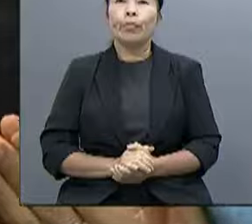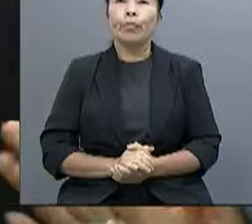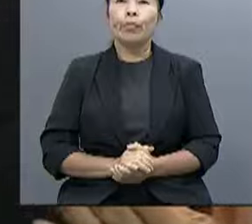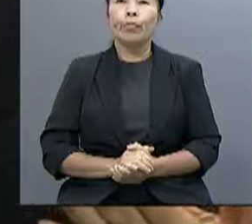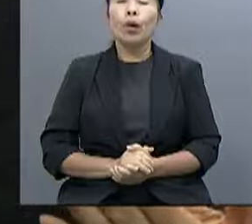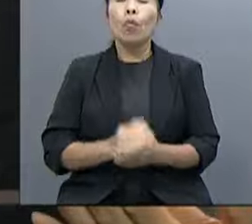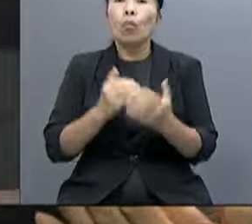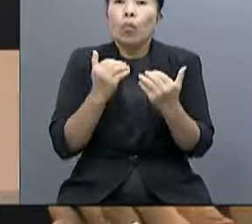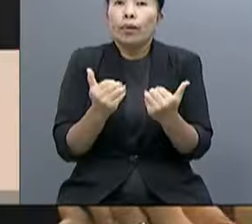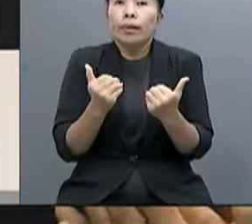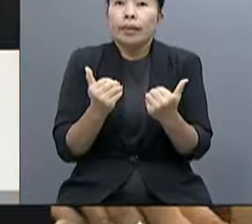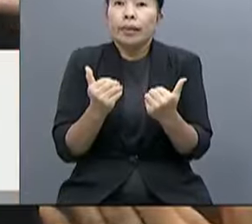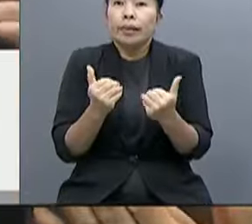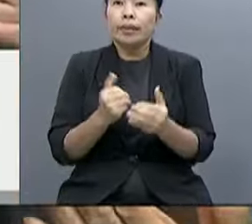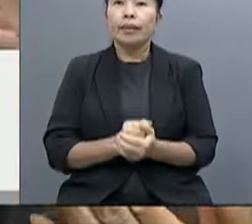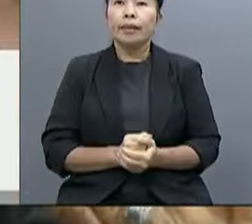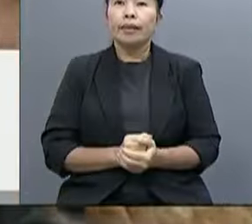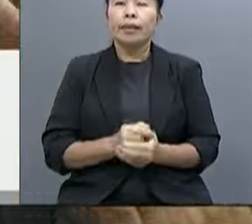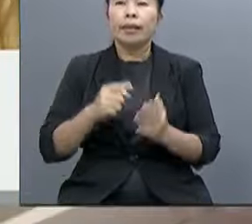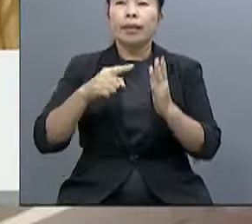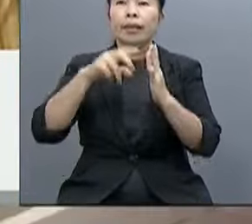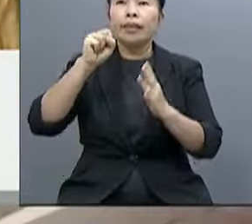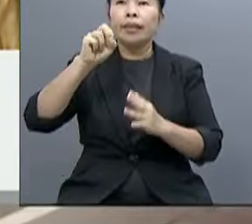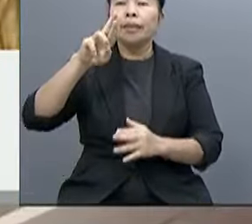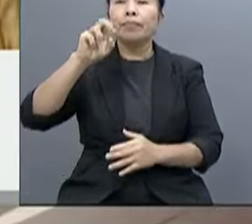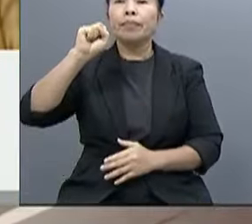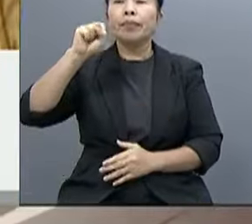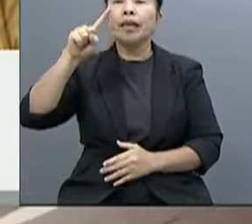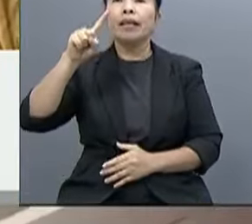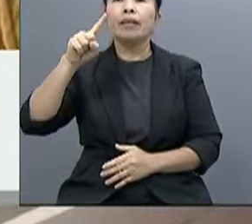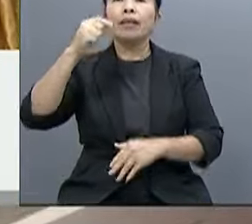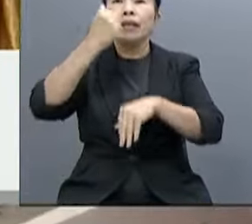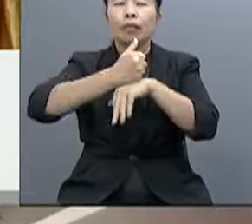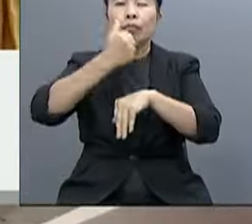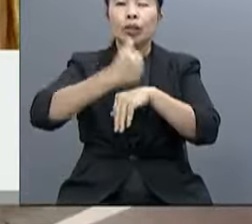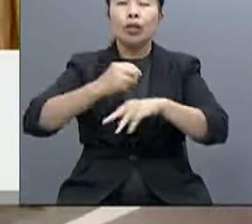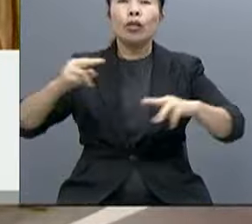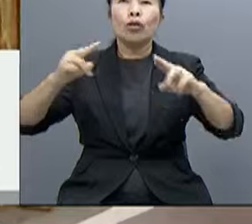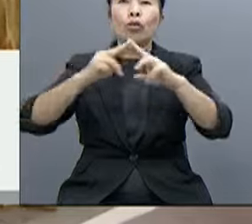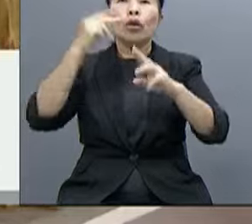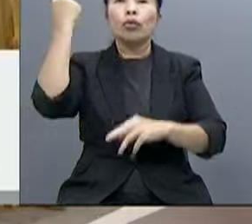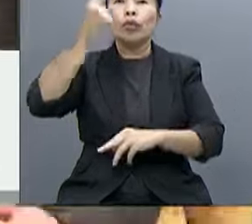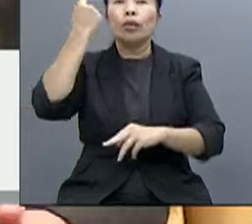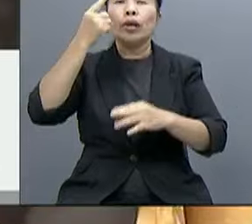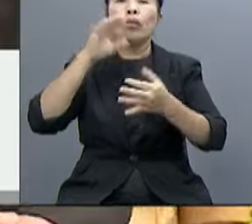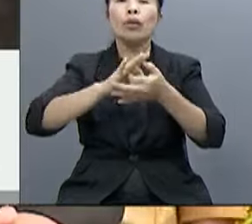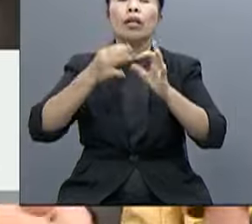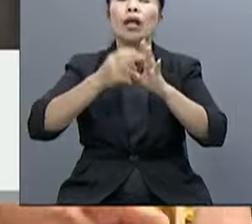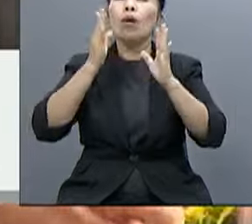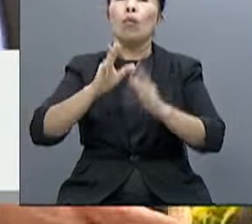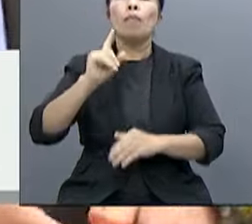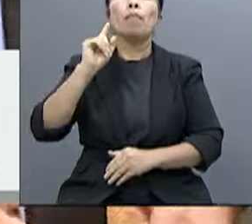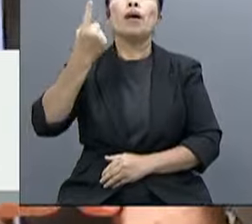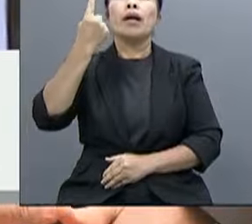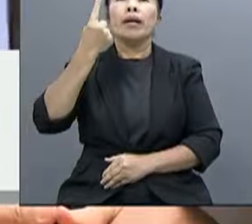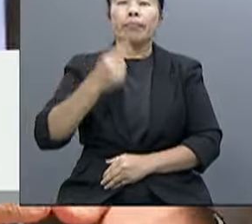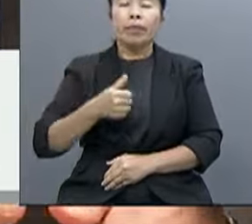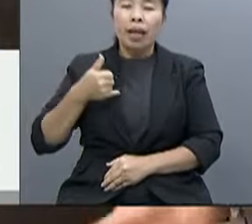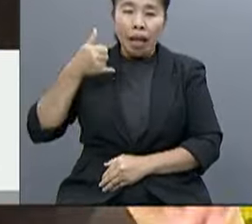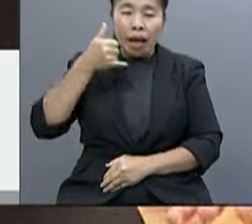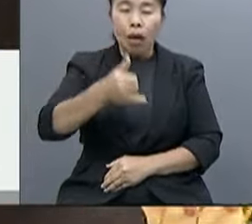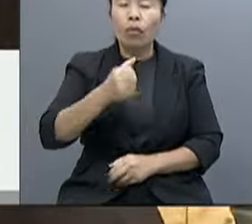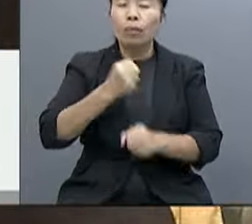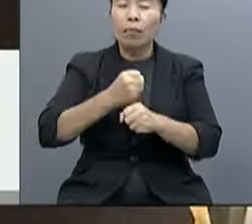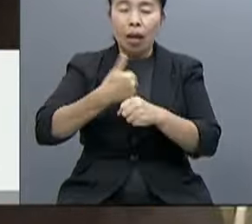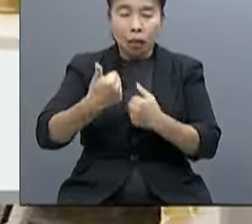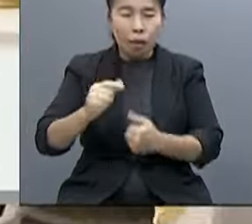ในวันนี้นะคะนายเสริมศักดิ์พงพาณิชย์รัฐมนตรีว่าการกระทรวงการท่องเที่ยวและกีฬาคนใหม่ค่ะได้เข้ามาปฏิบัติหน้าที่เป็นวันแร